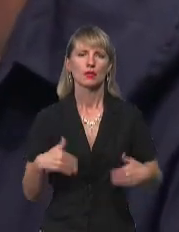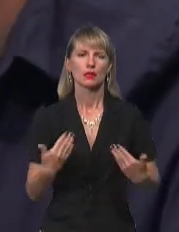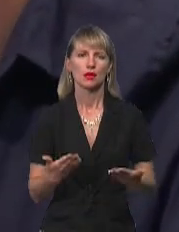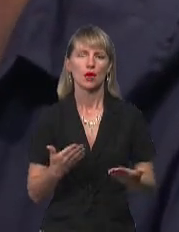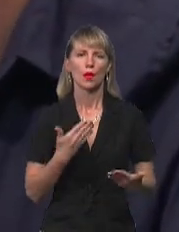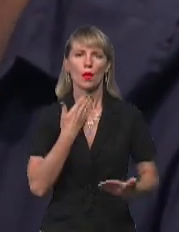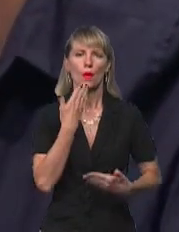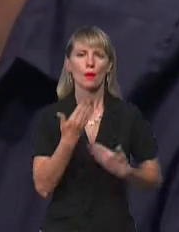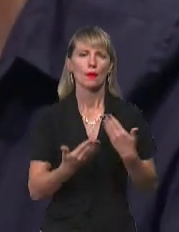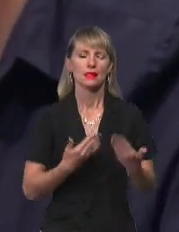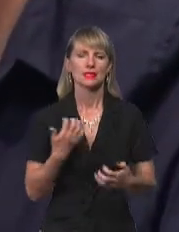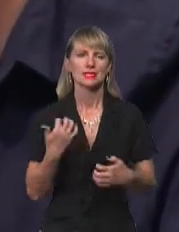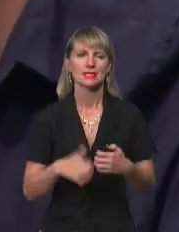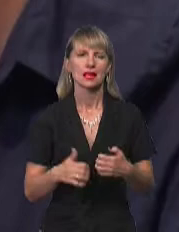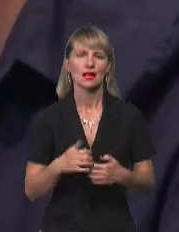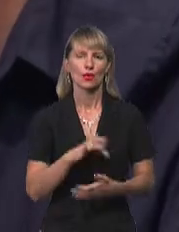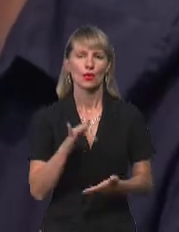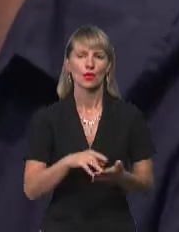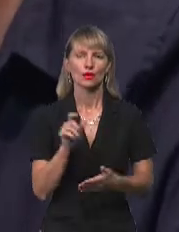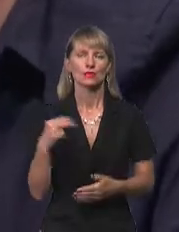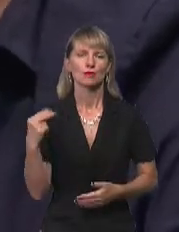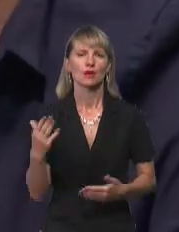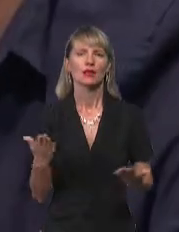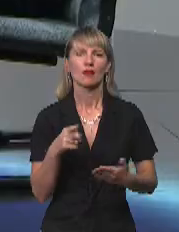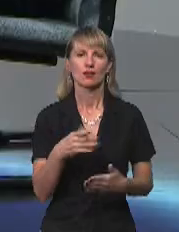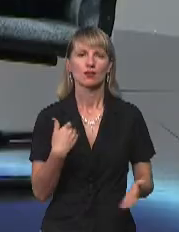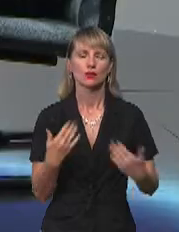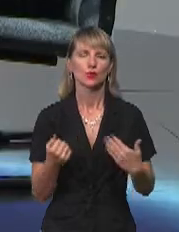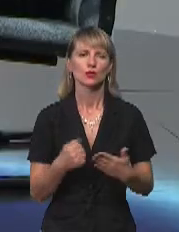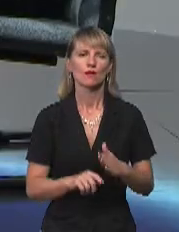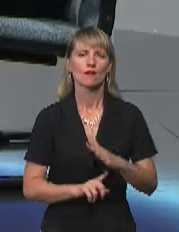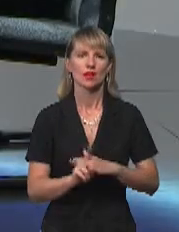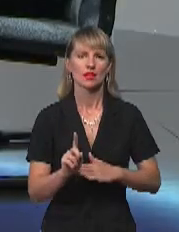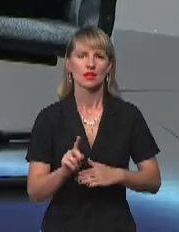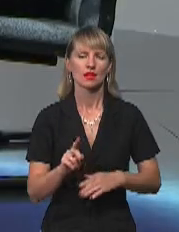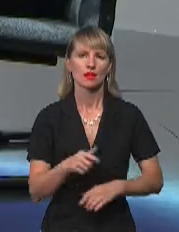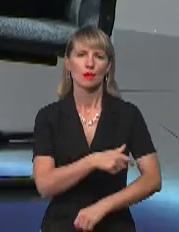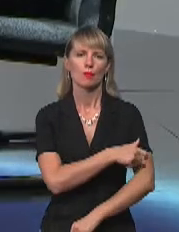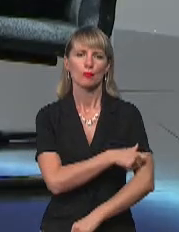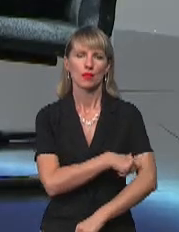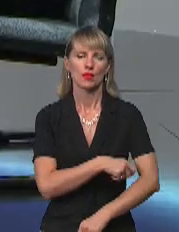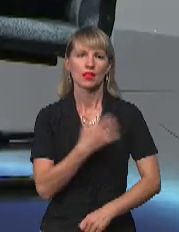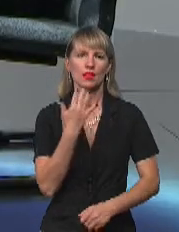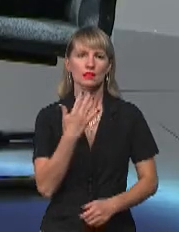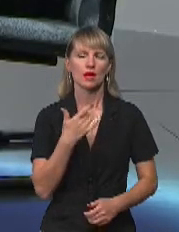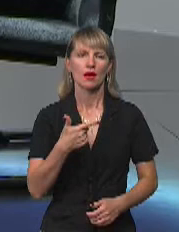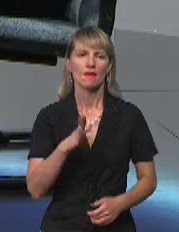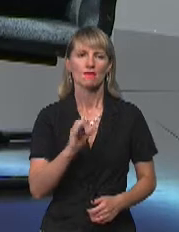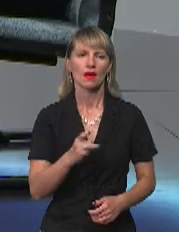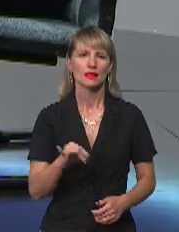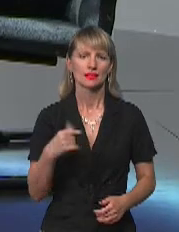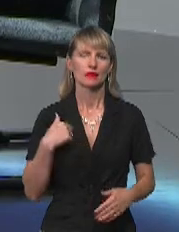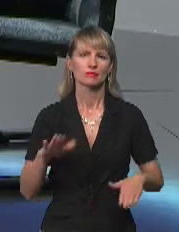опитування серед містян Запоріжжя щодо того, як вони ставляться до ведення патрулів Національної гвардії. Тому я пропоную подивитися.